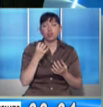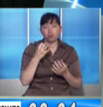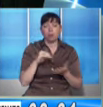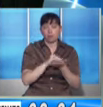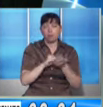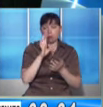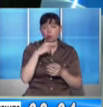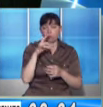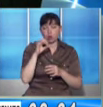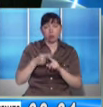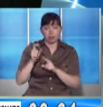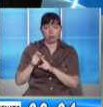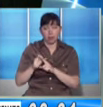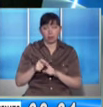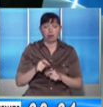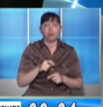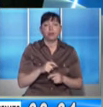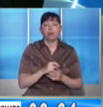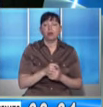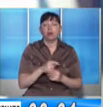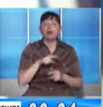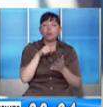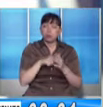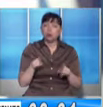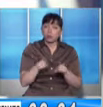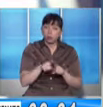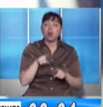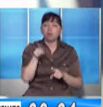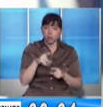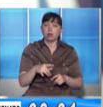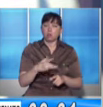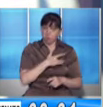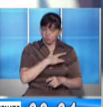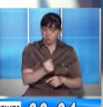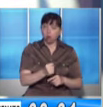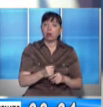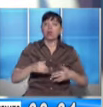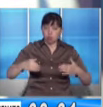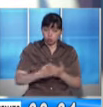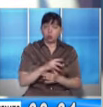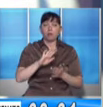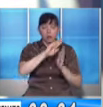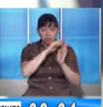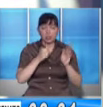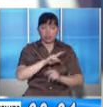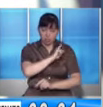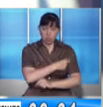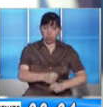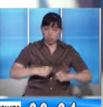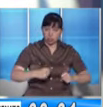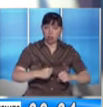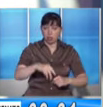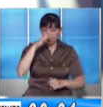și asupra acestor declarații. Întrebarea este următoarea. Intenționați din nou să chemați bărbații puternici să